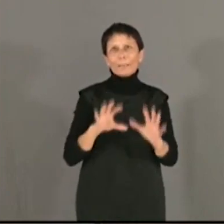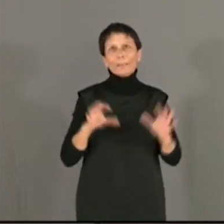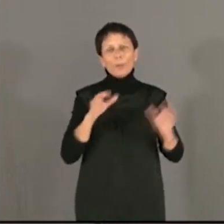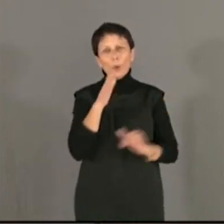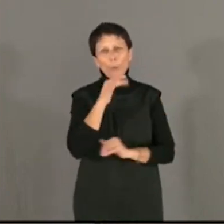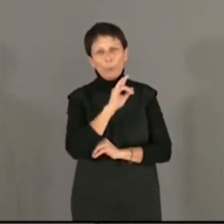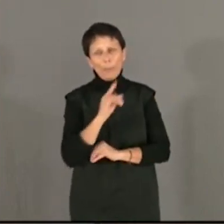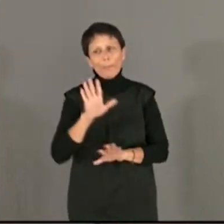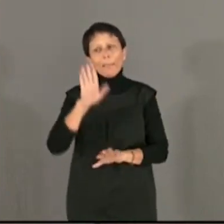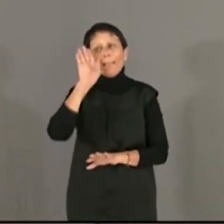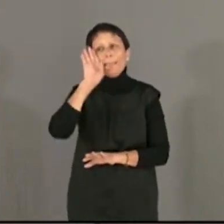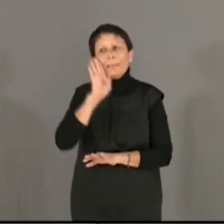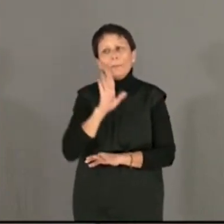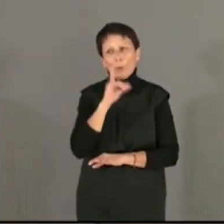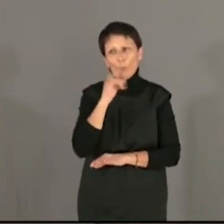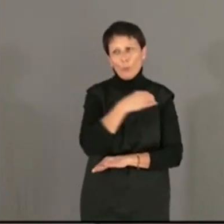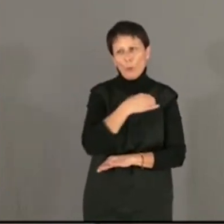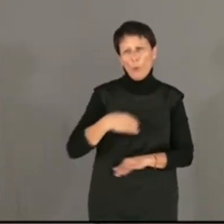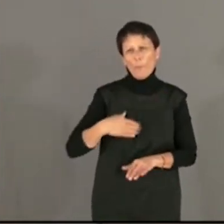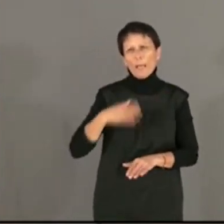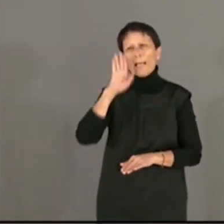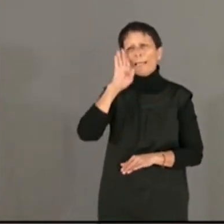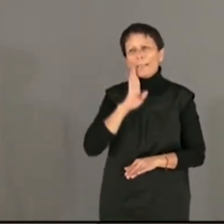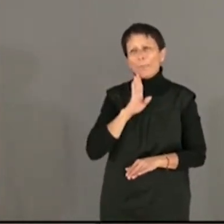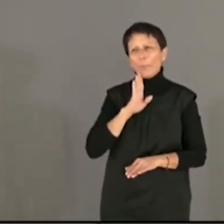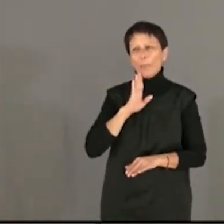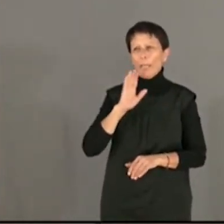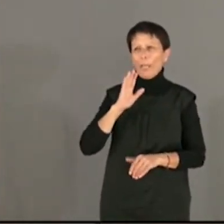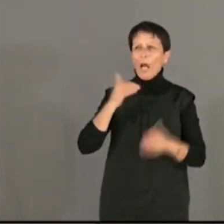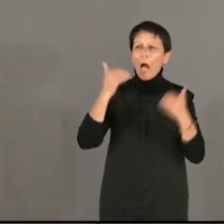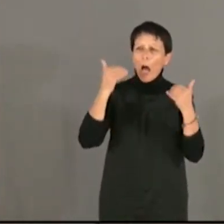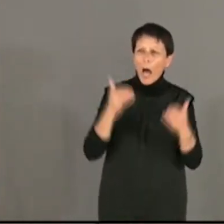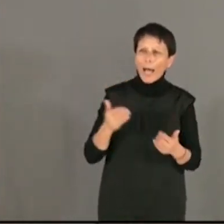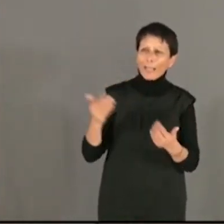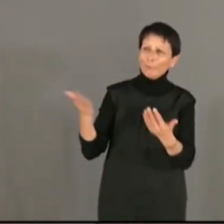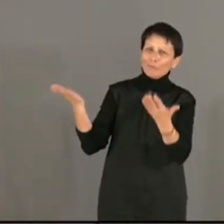invite, monsieur le maire, à faire moins de dogmatisme et plus de pragmatisme.